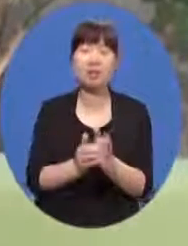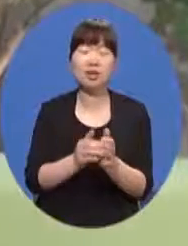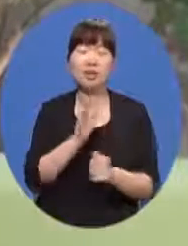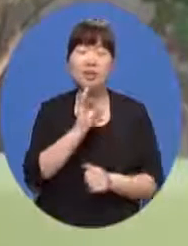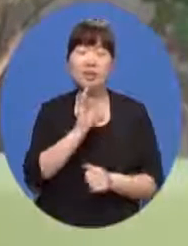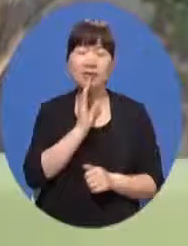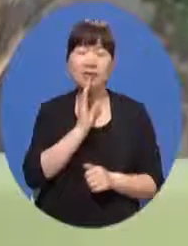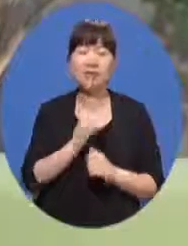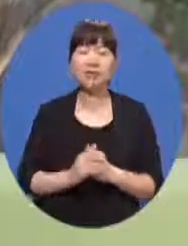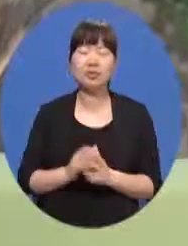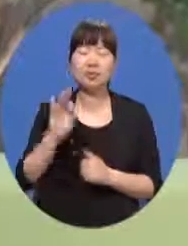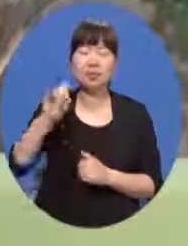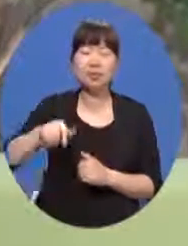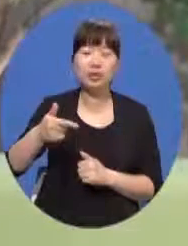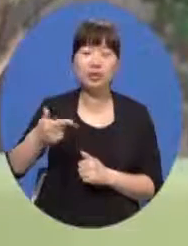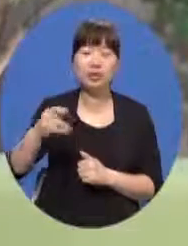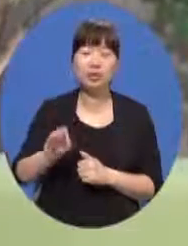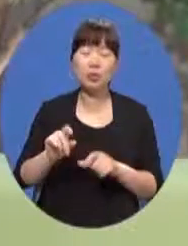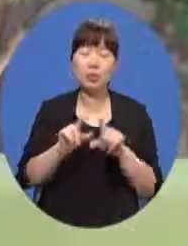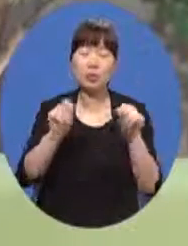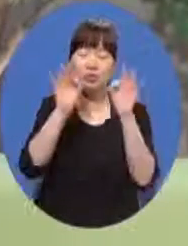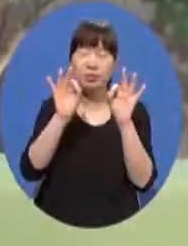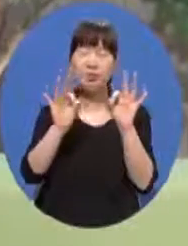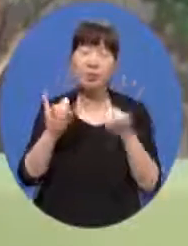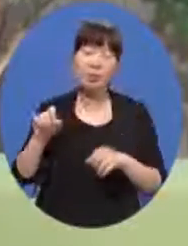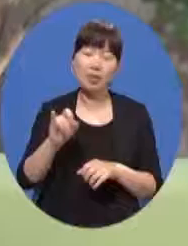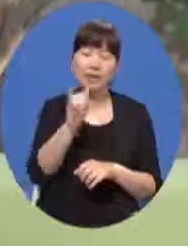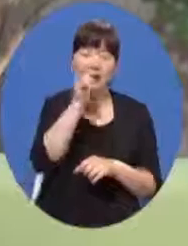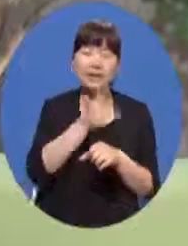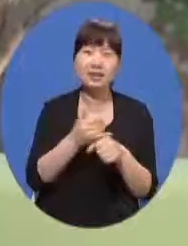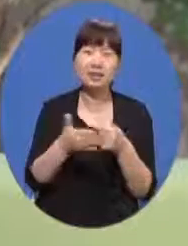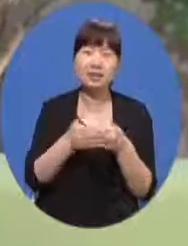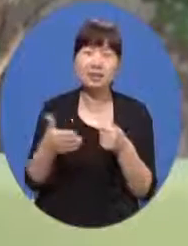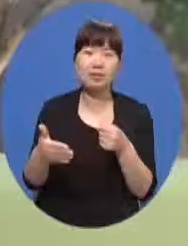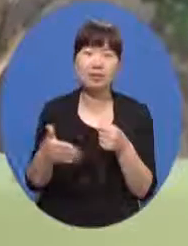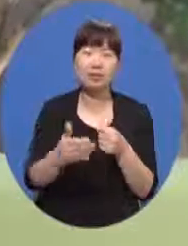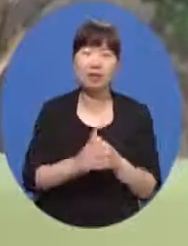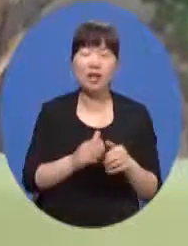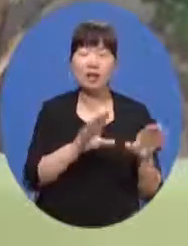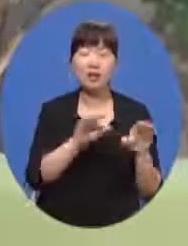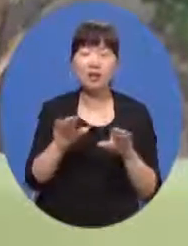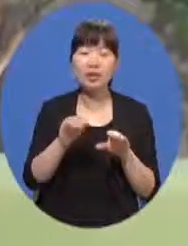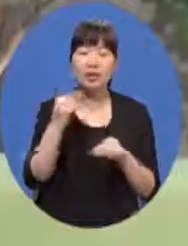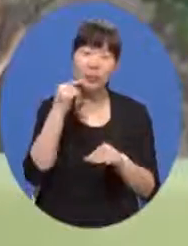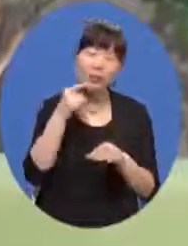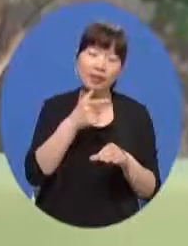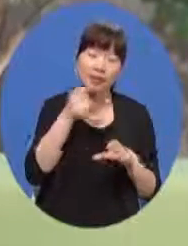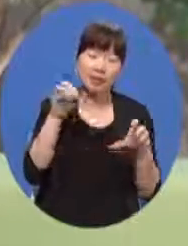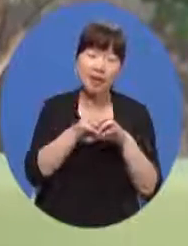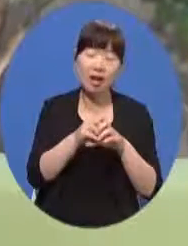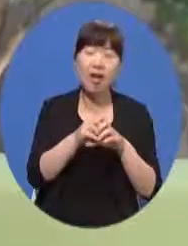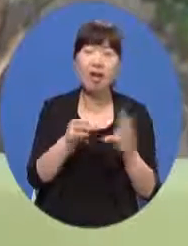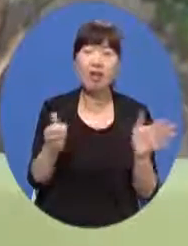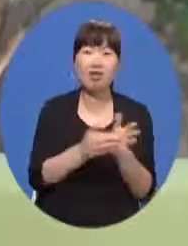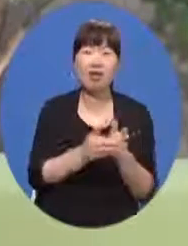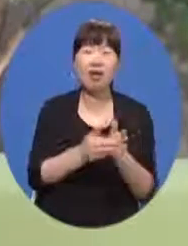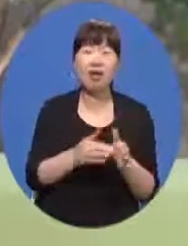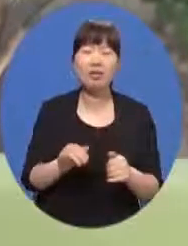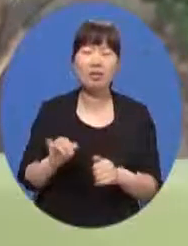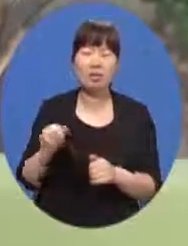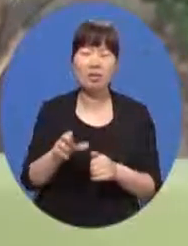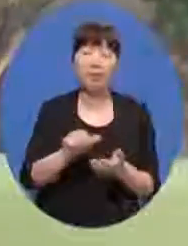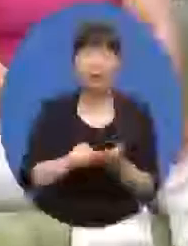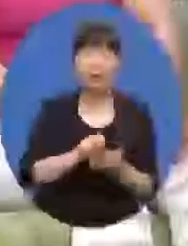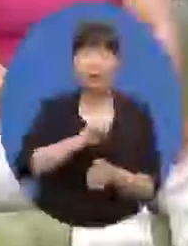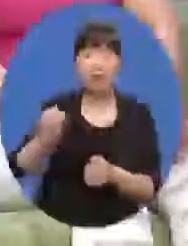그런데 유기농 식품 같은 경우에는 이제 벌레가 들어있기 때문에 네. 연한 소금물에다 담그시면 조금 벌레 제거에